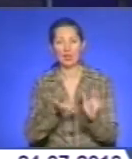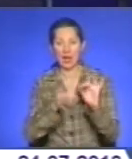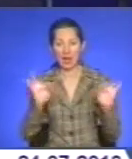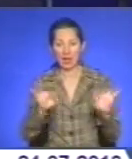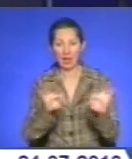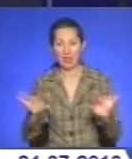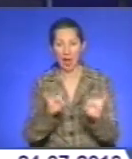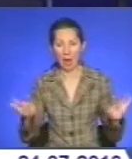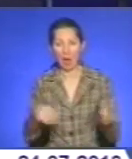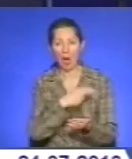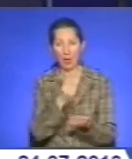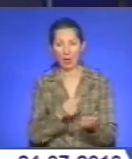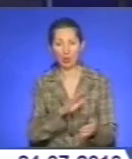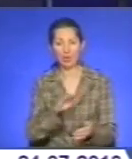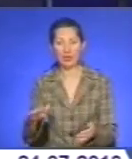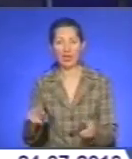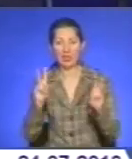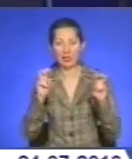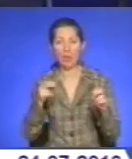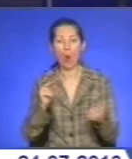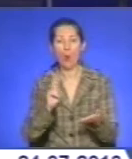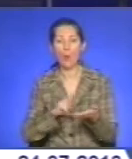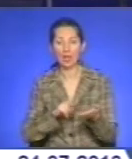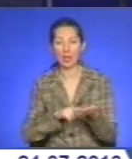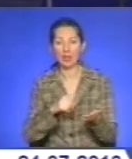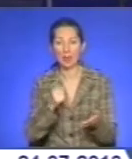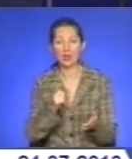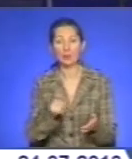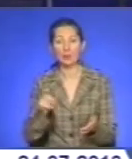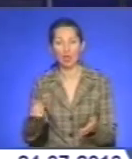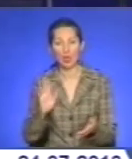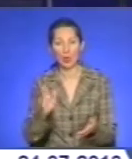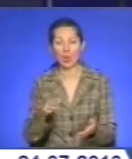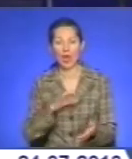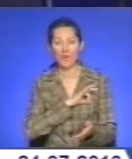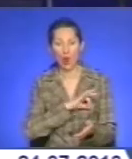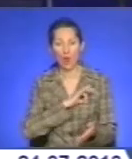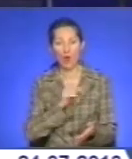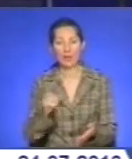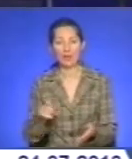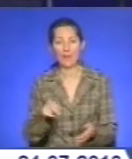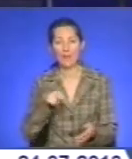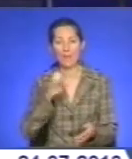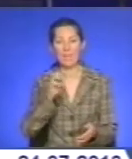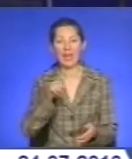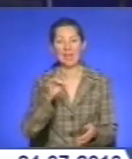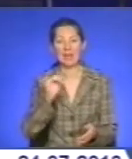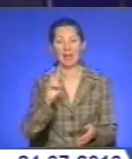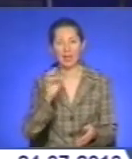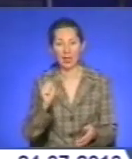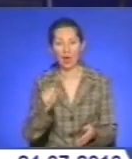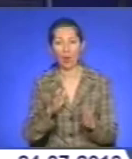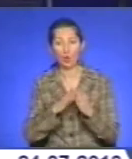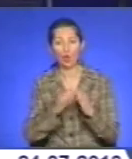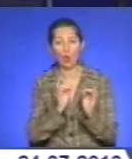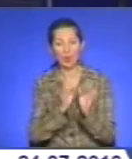на тематику податків. Першими його пасажирами стали вихованці Петриківського дитячого будинку-інтернату. Милувалися